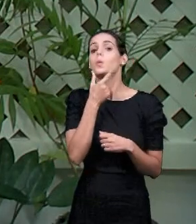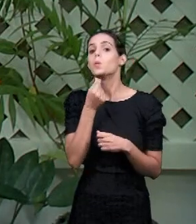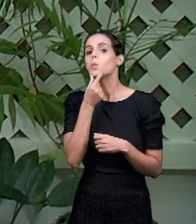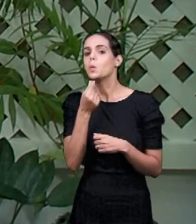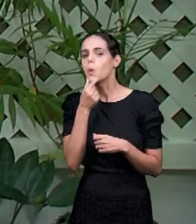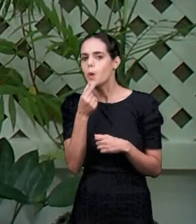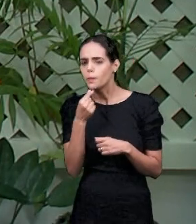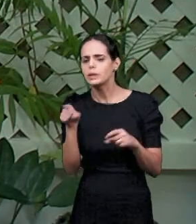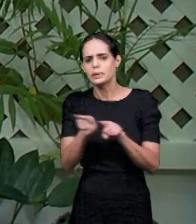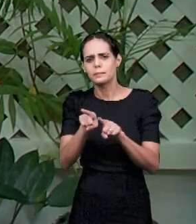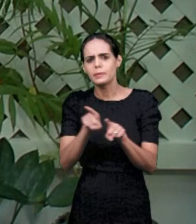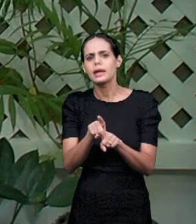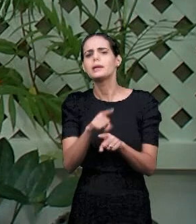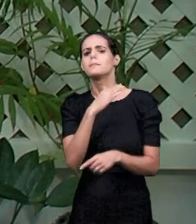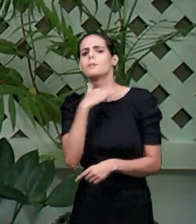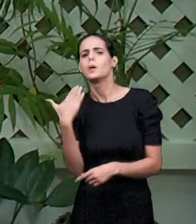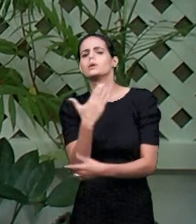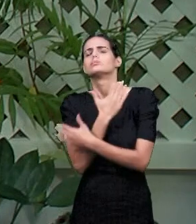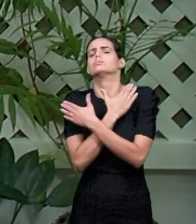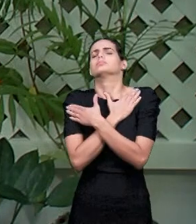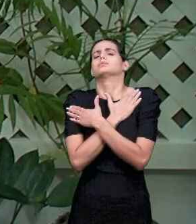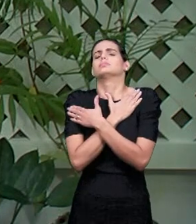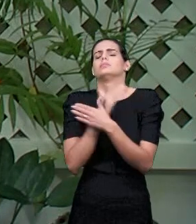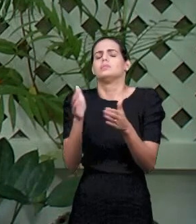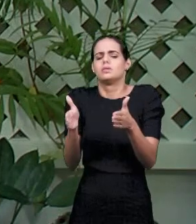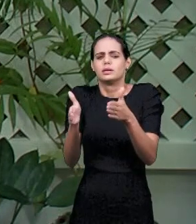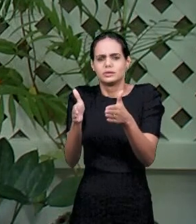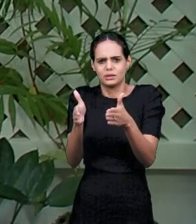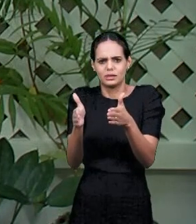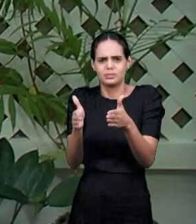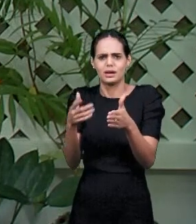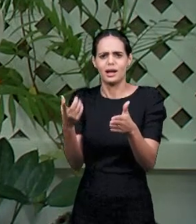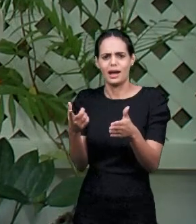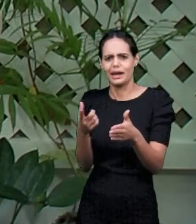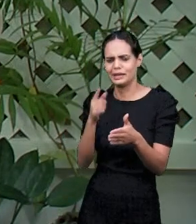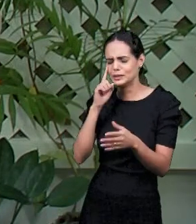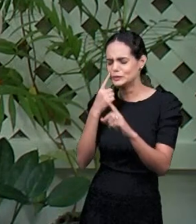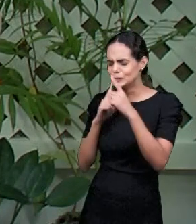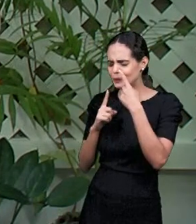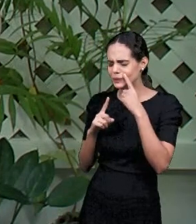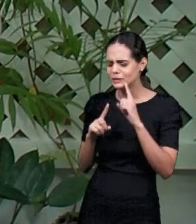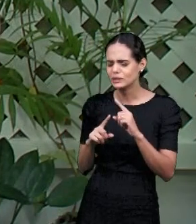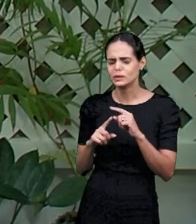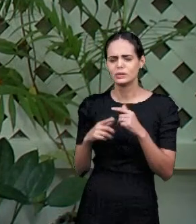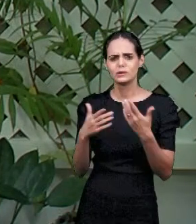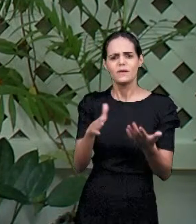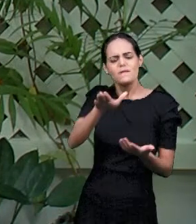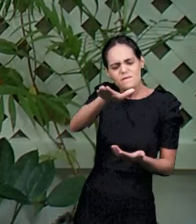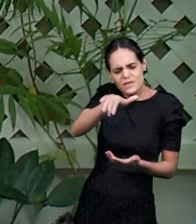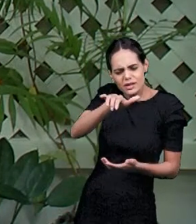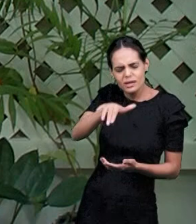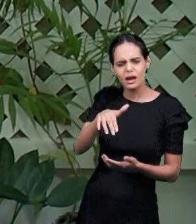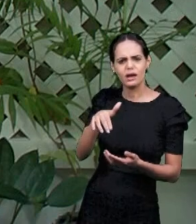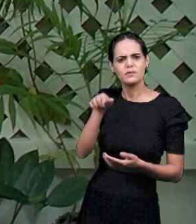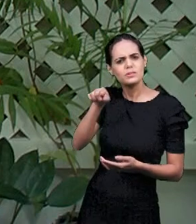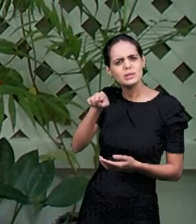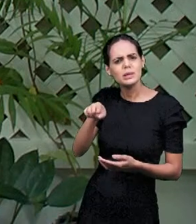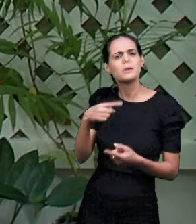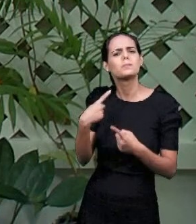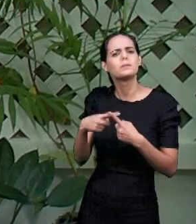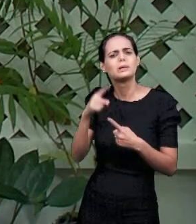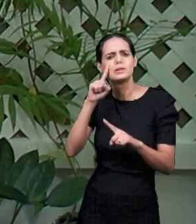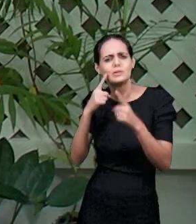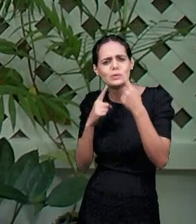cercueil en pleurant. Il a appelé l'homme, viens ici. Pourquoi vous pleurez? Non, je vais chercher mon enfant.